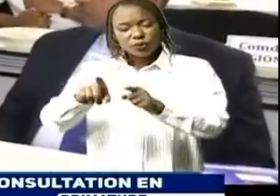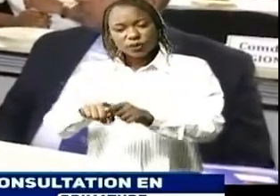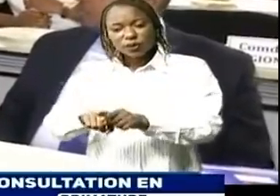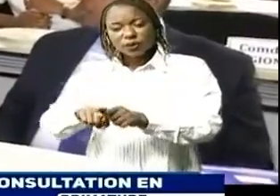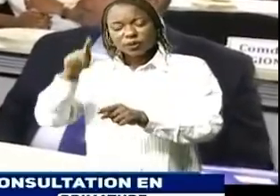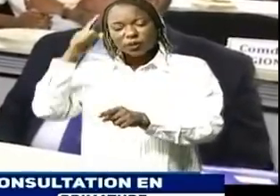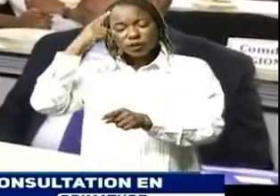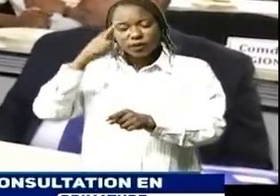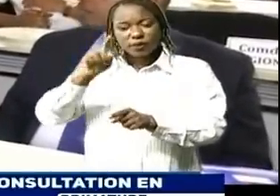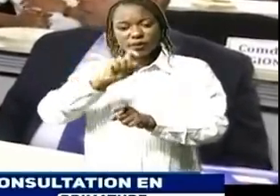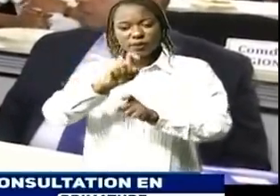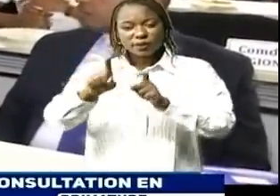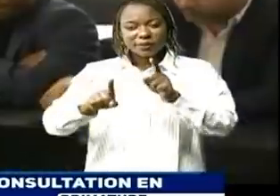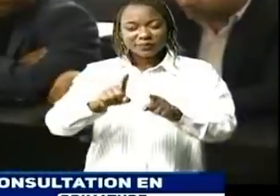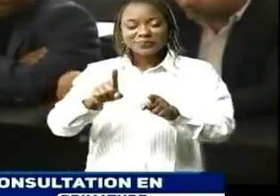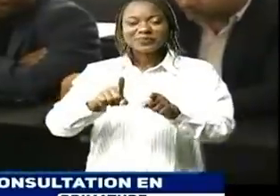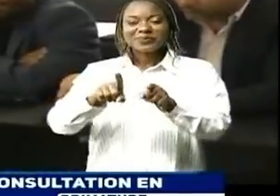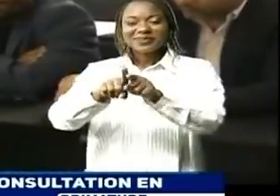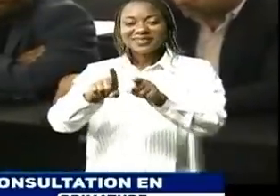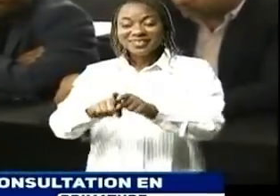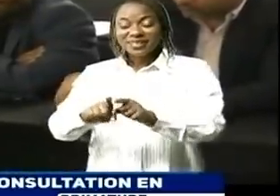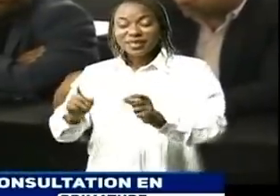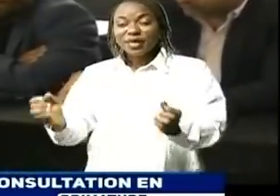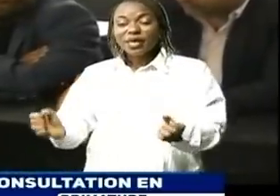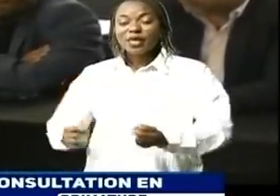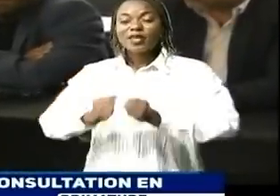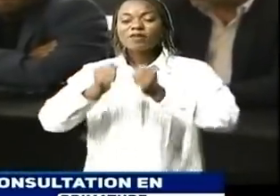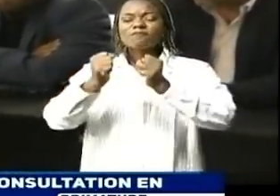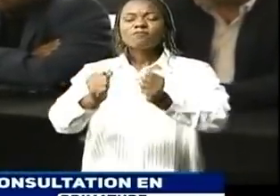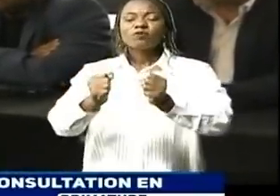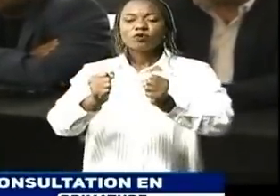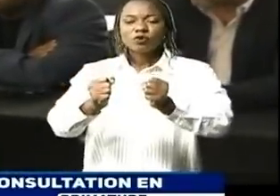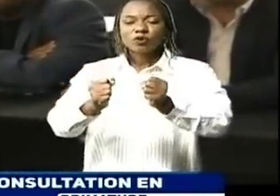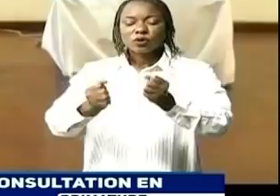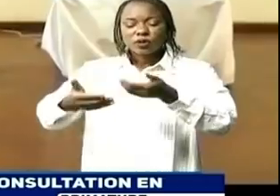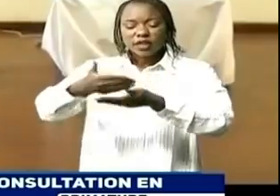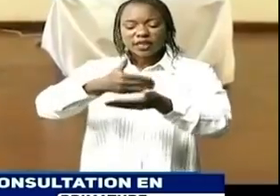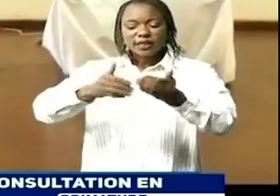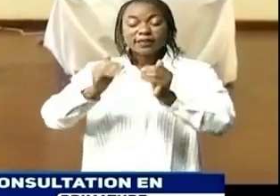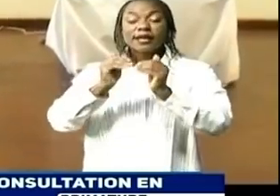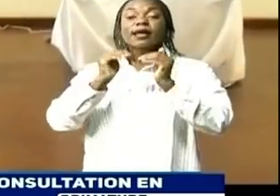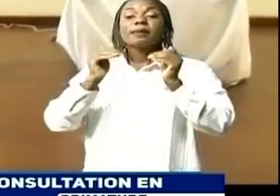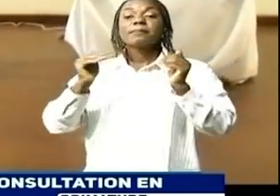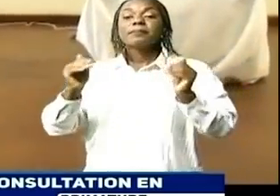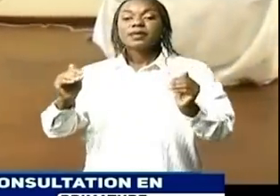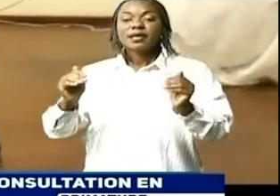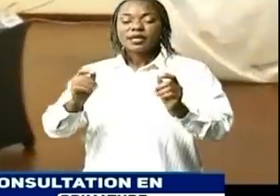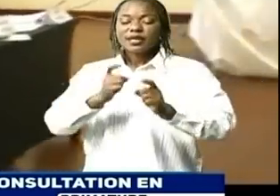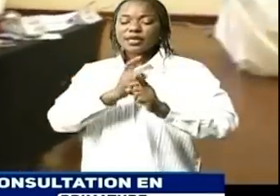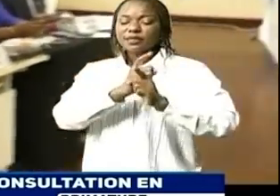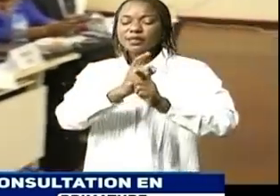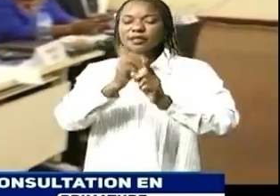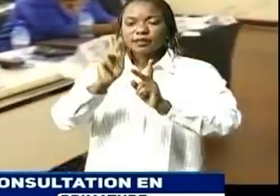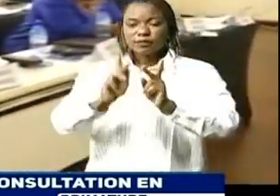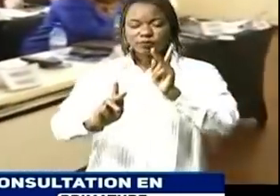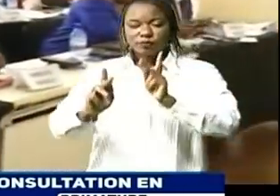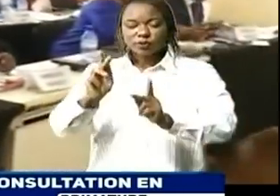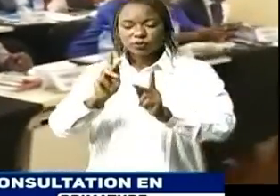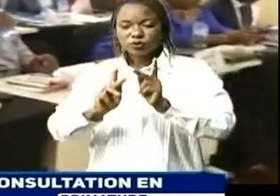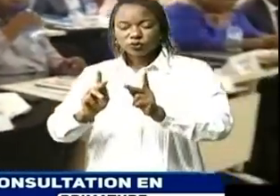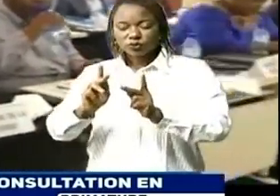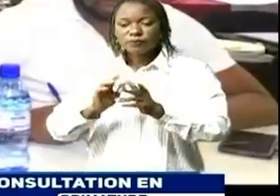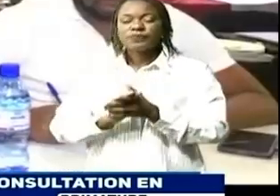sont plus articulés sur les efforts attendus dans la restauration de la paix et de la sécurité de la population en